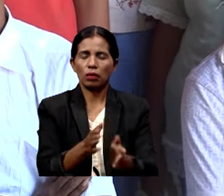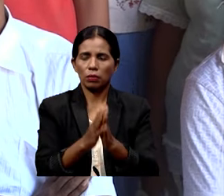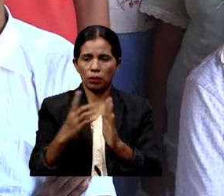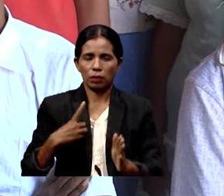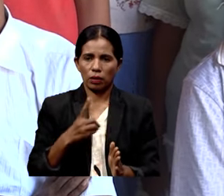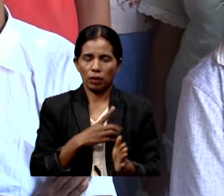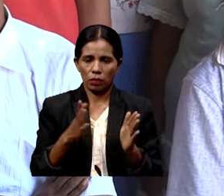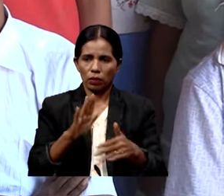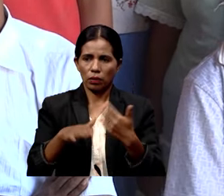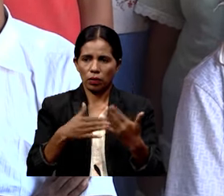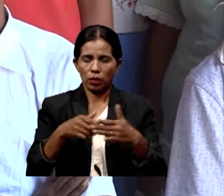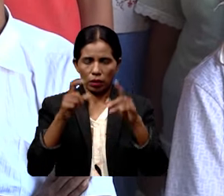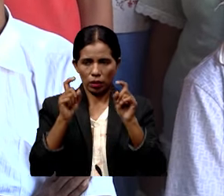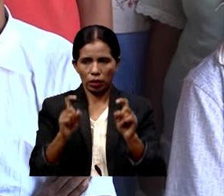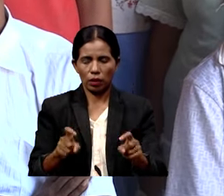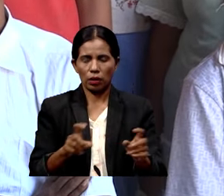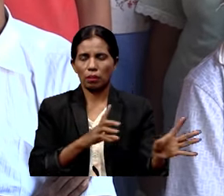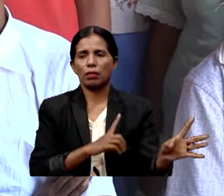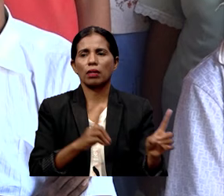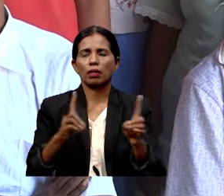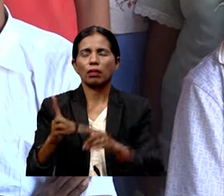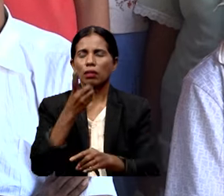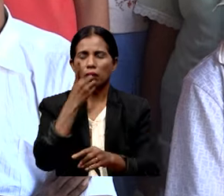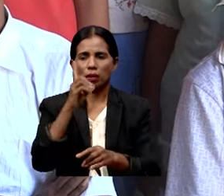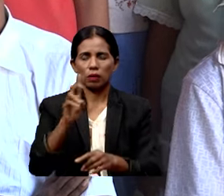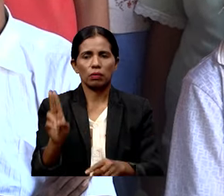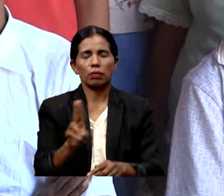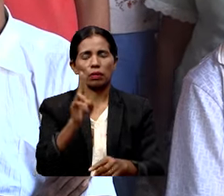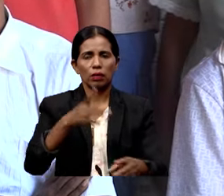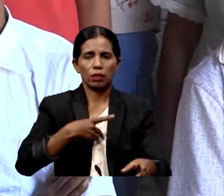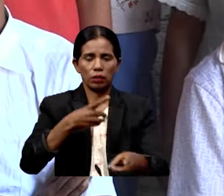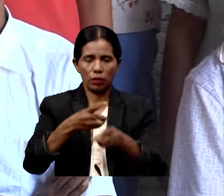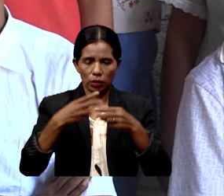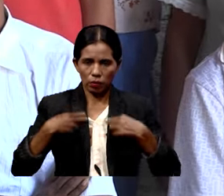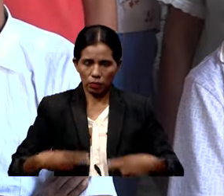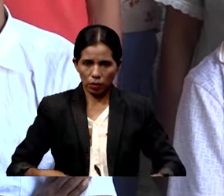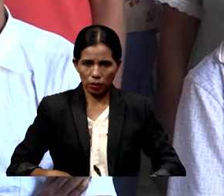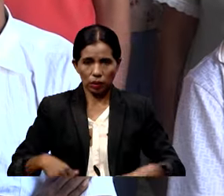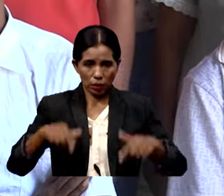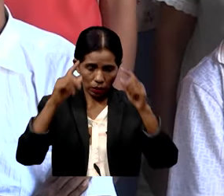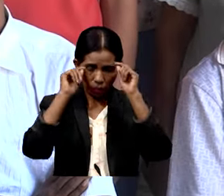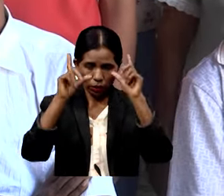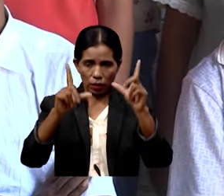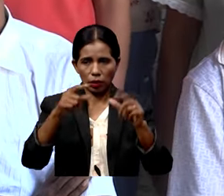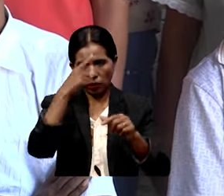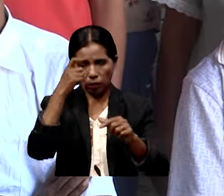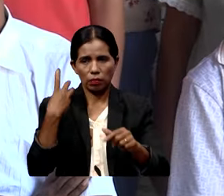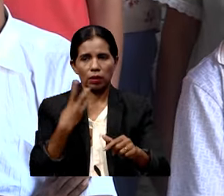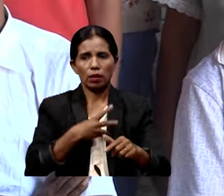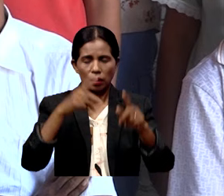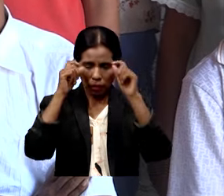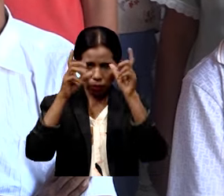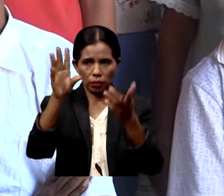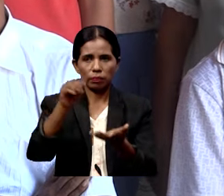será. Tem que implementar a Declaração Universal de Direitos Humanos em Timor-Leste. Lama ita Timor-Leste